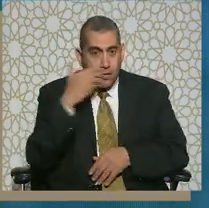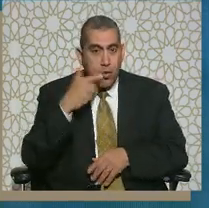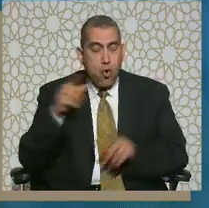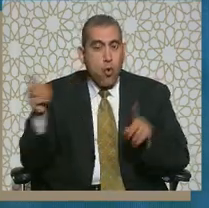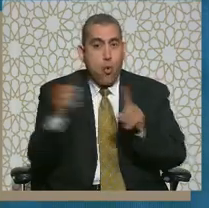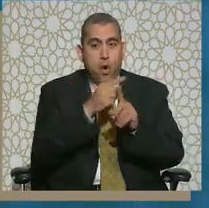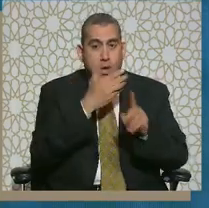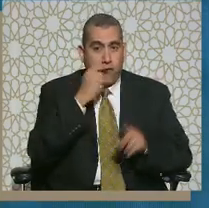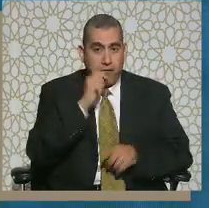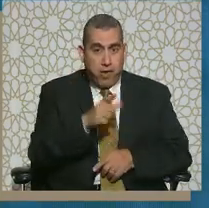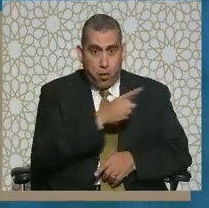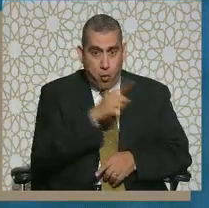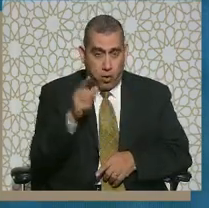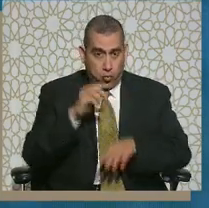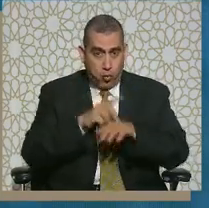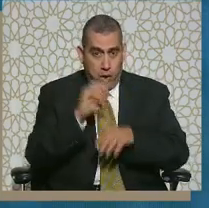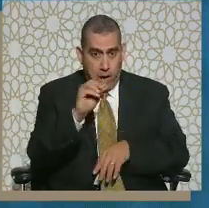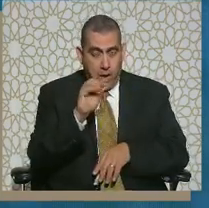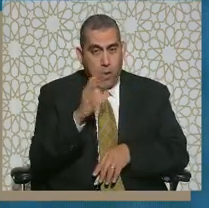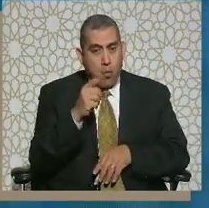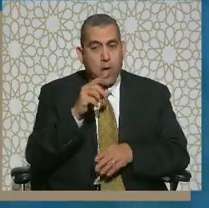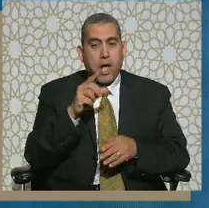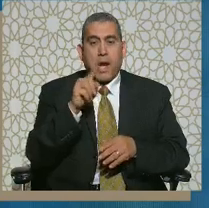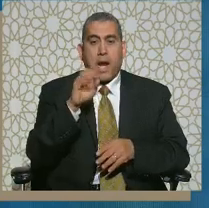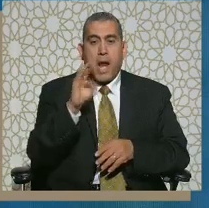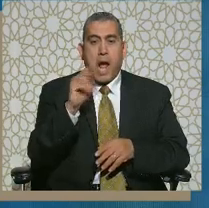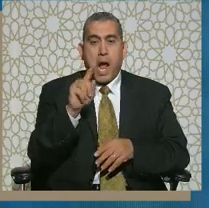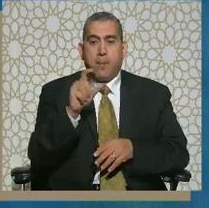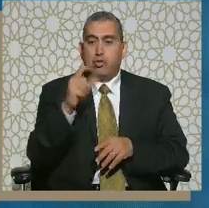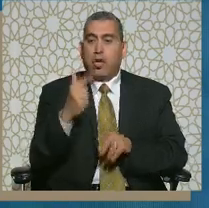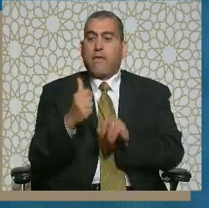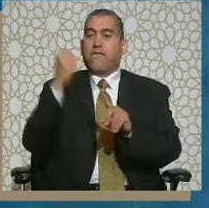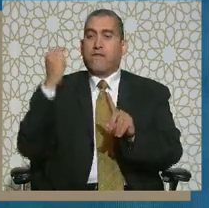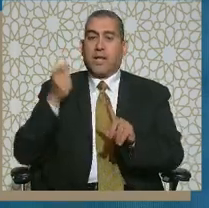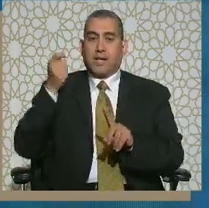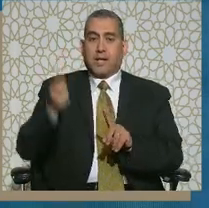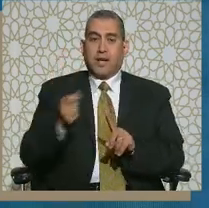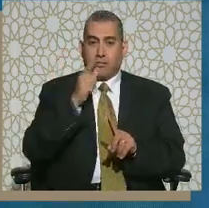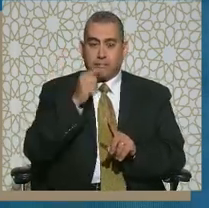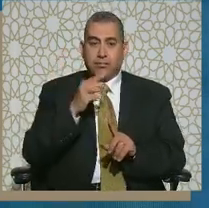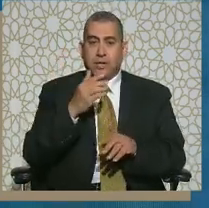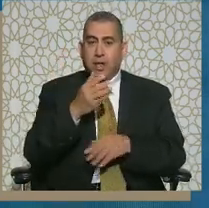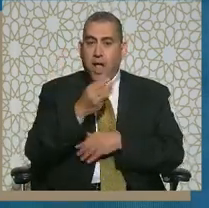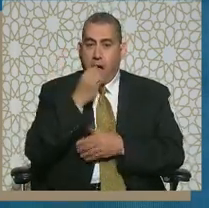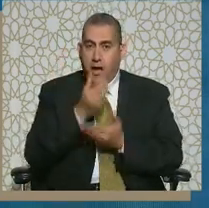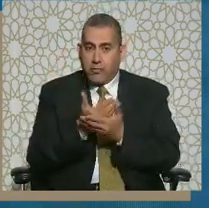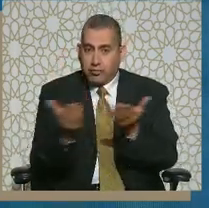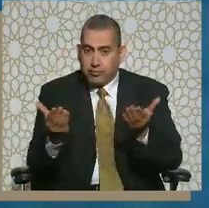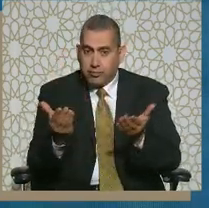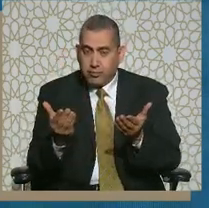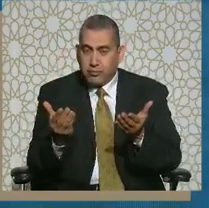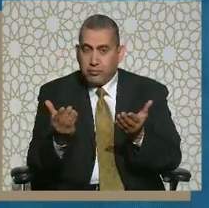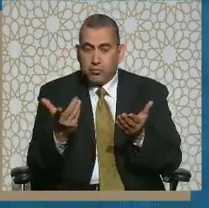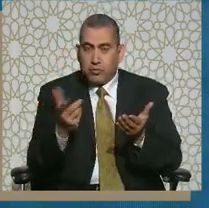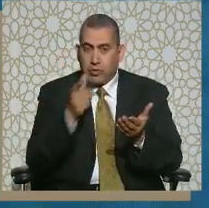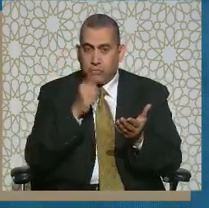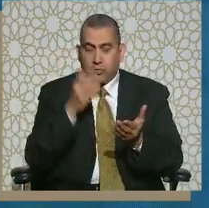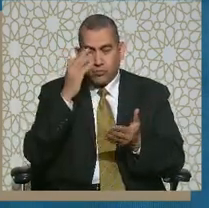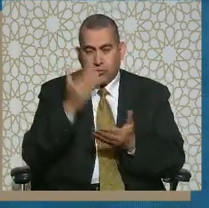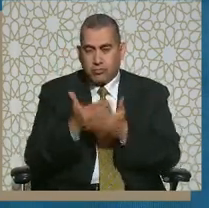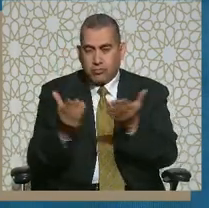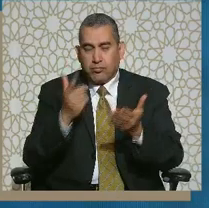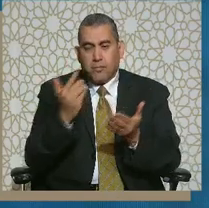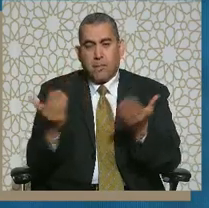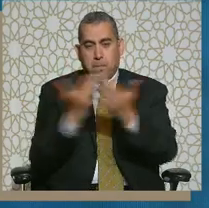لكن ما ينفعش ان انت تدفعي الفديه ديت في شهر رجب يعني يبدو ان انت دفعت الفلوس دي في اطعام مثلا ولا حاجه فاعتبرت ان الاطعام